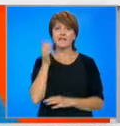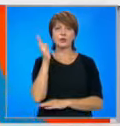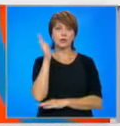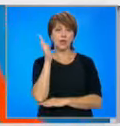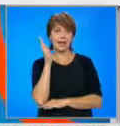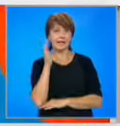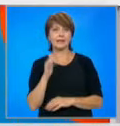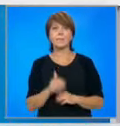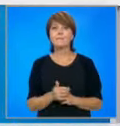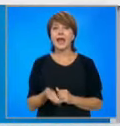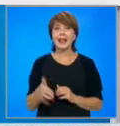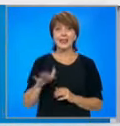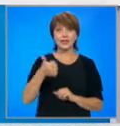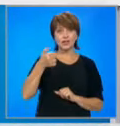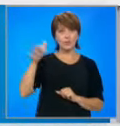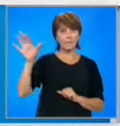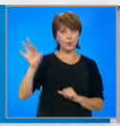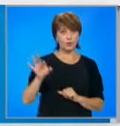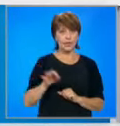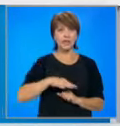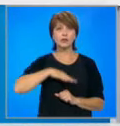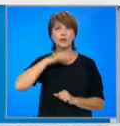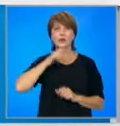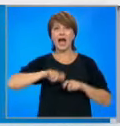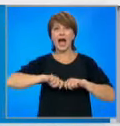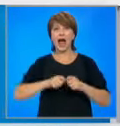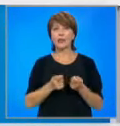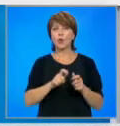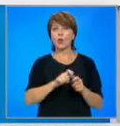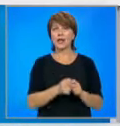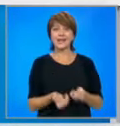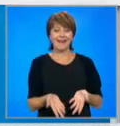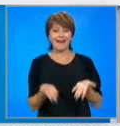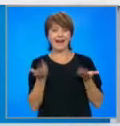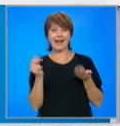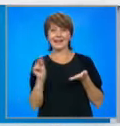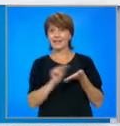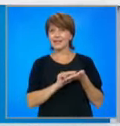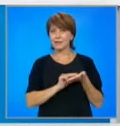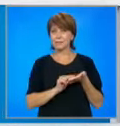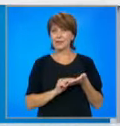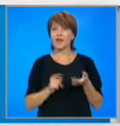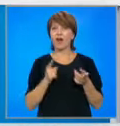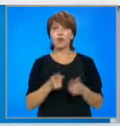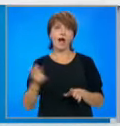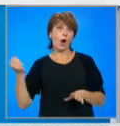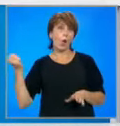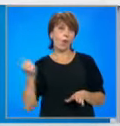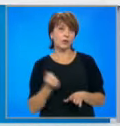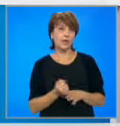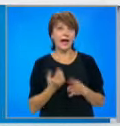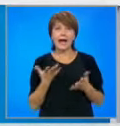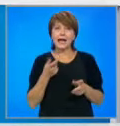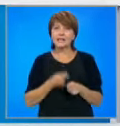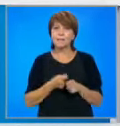и туроператори. Над 60% пък достигат анулираните ранни записвания, което е пореден сериозен удар за бранша. Как се